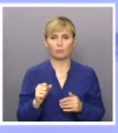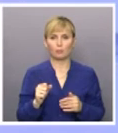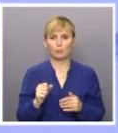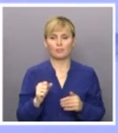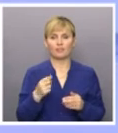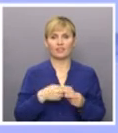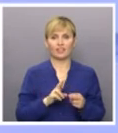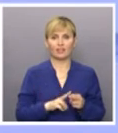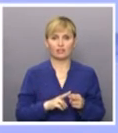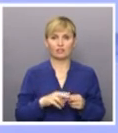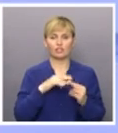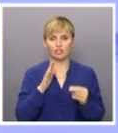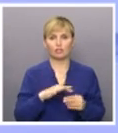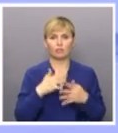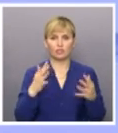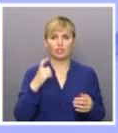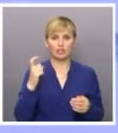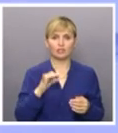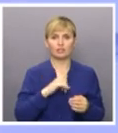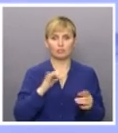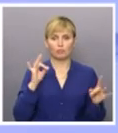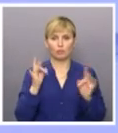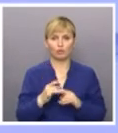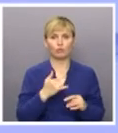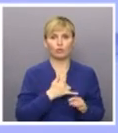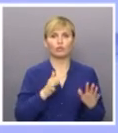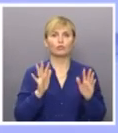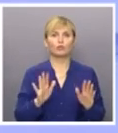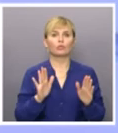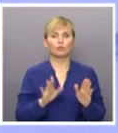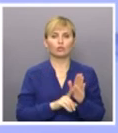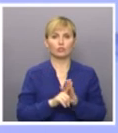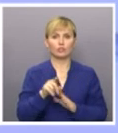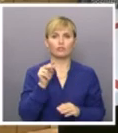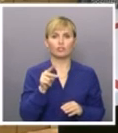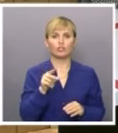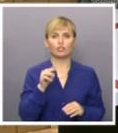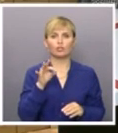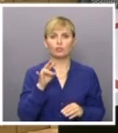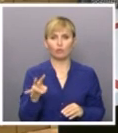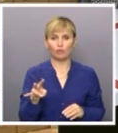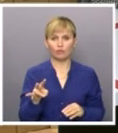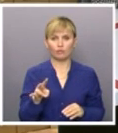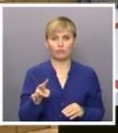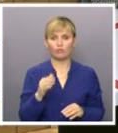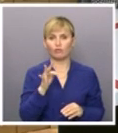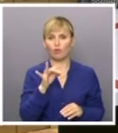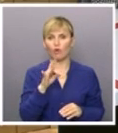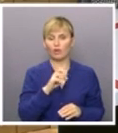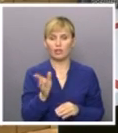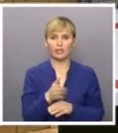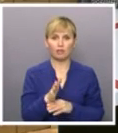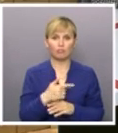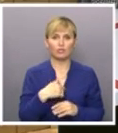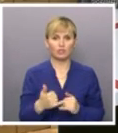есть достаточно большие хозяйства, да, и не самые популярные. То есть у нас только-только начинает 2000 тонн форели. Мы в год вообще выращиваем здесь сейчас,